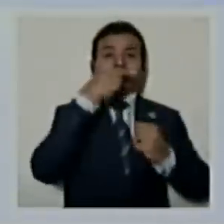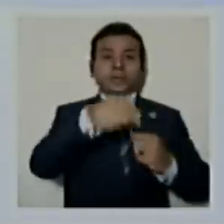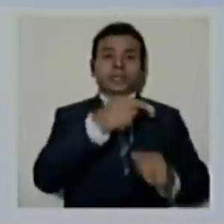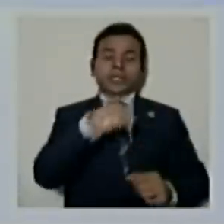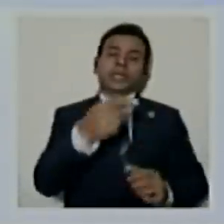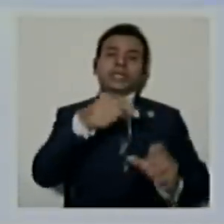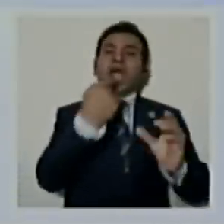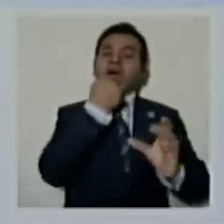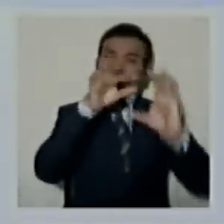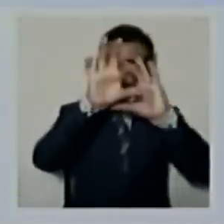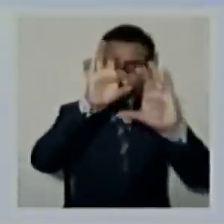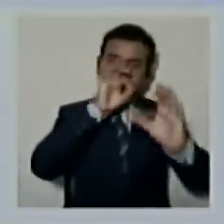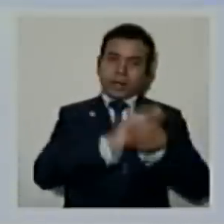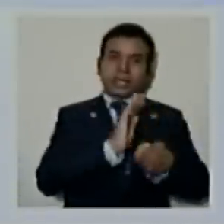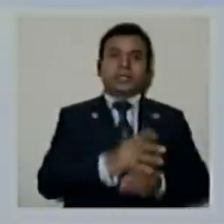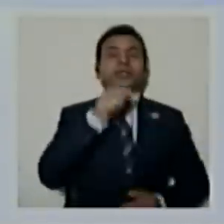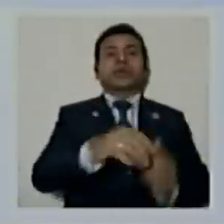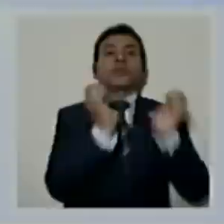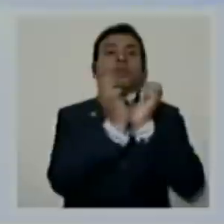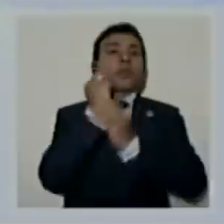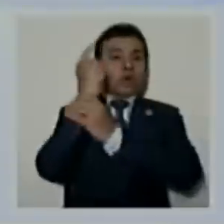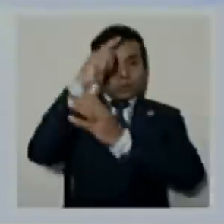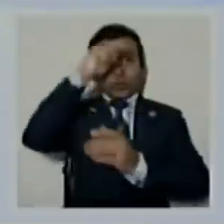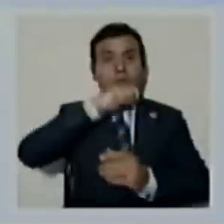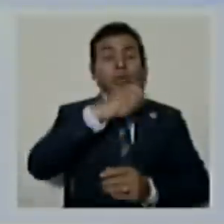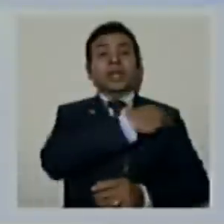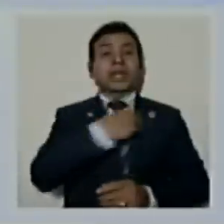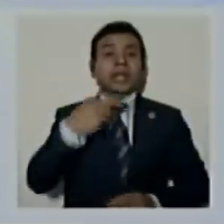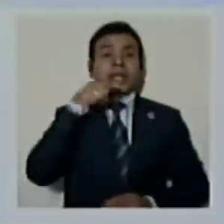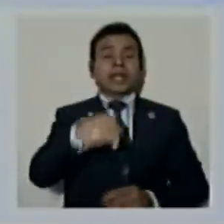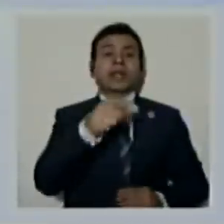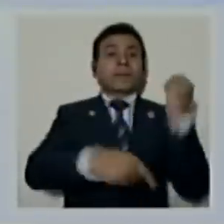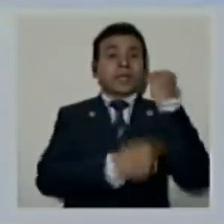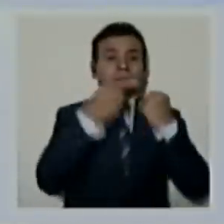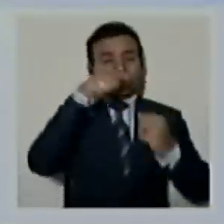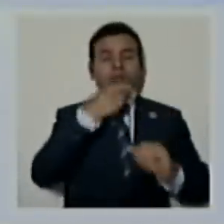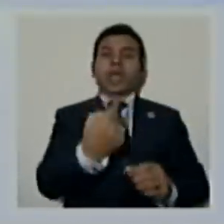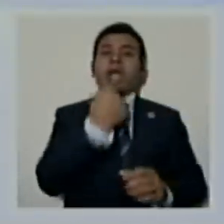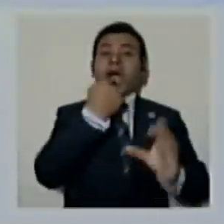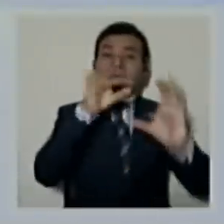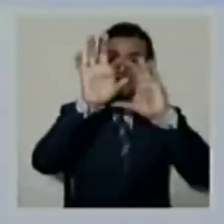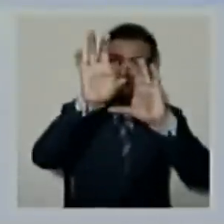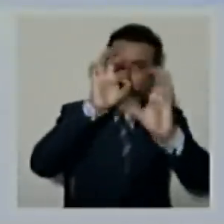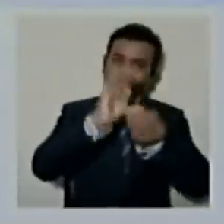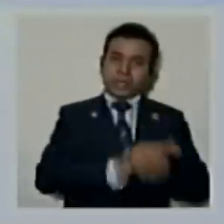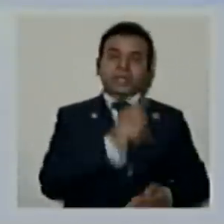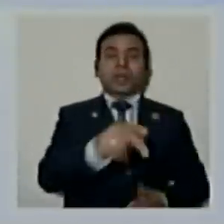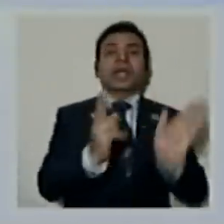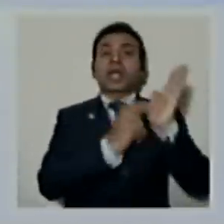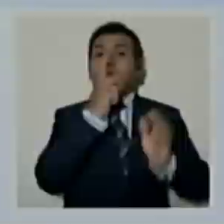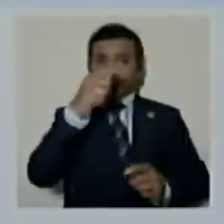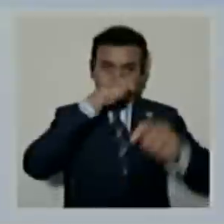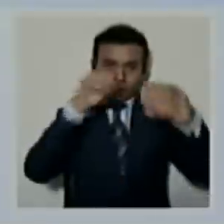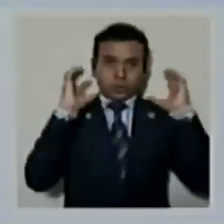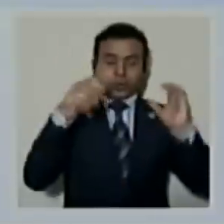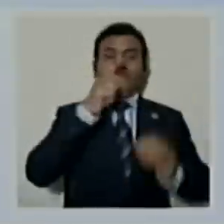করছে, শেখ হাসিনা বার্ন অ্যান্ড প্লাস্টিক ইনস্টিটিউট, সেখানে তারা 1টি বুথের মাধ্যমে নমুনা সংগ্রহ করছে, ফজিলাতুন্নেসা মুজিব